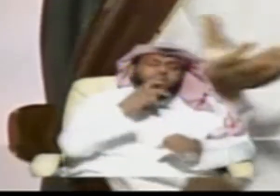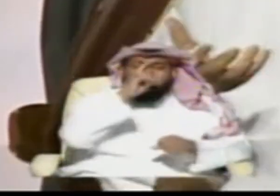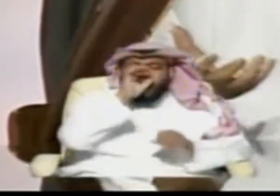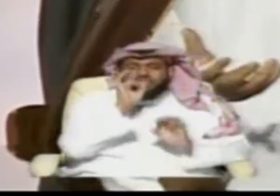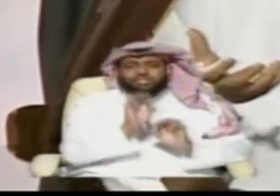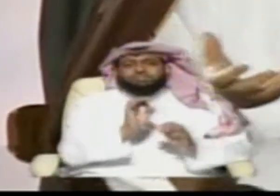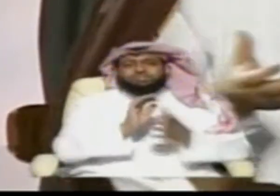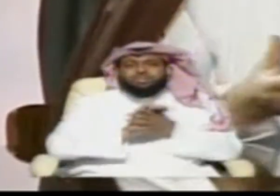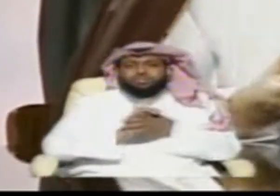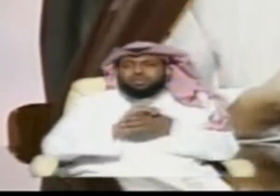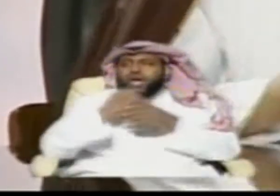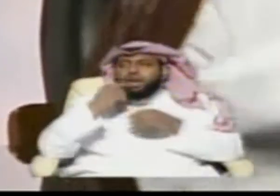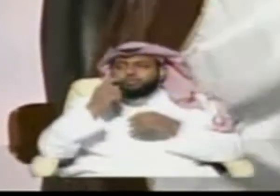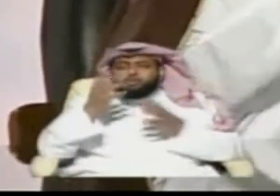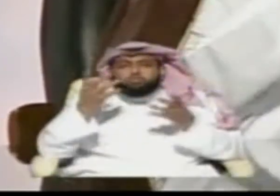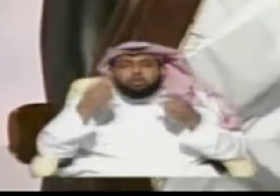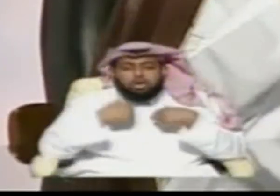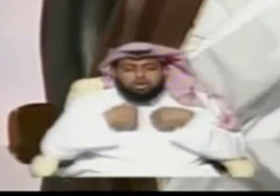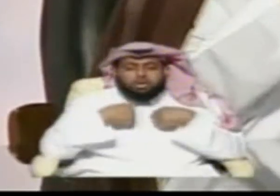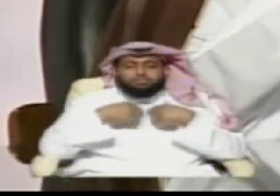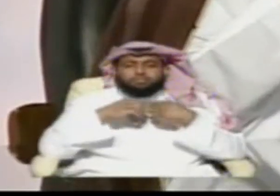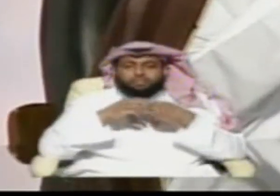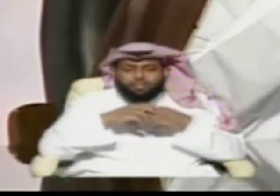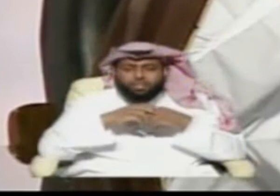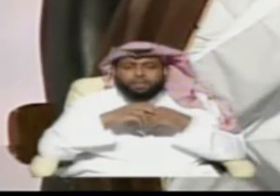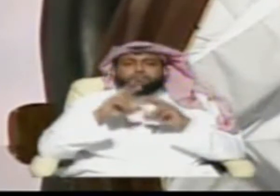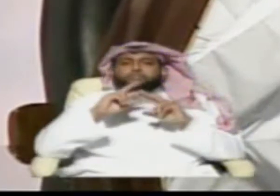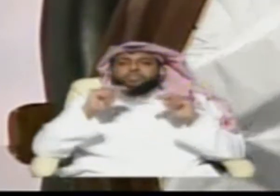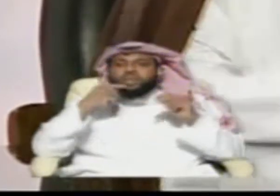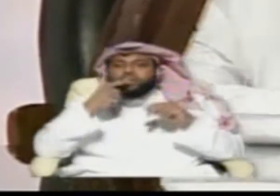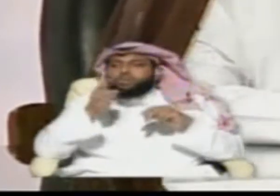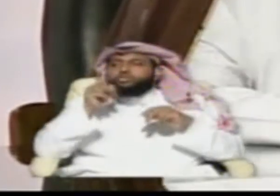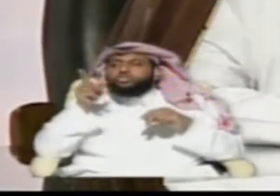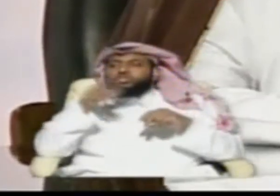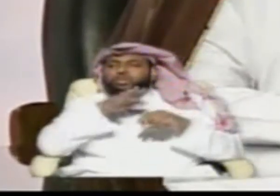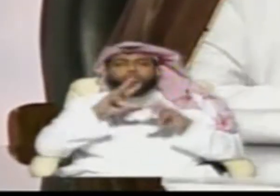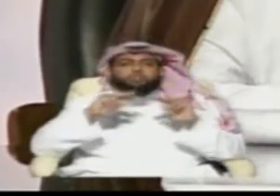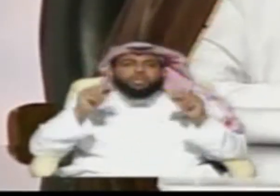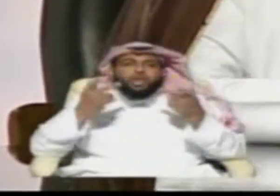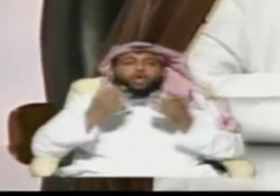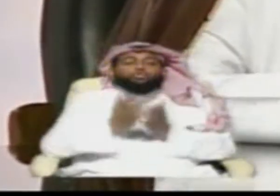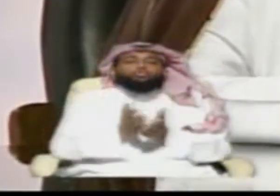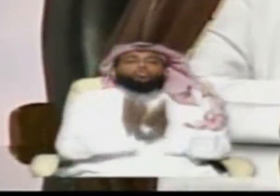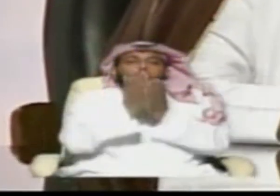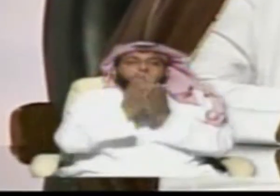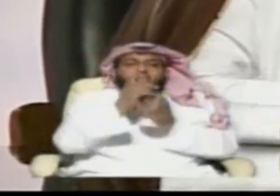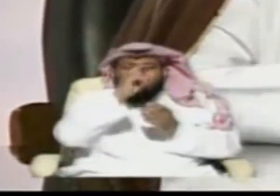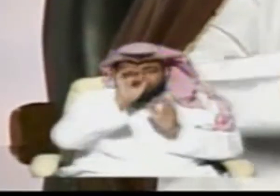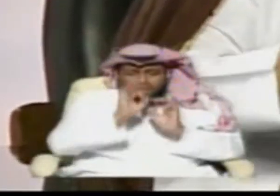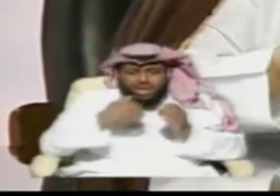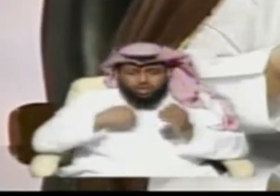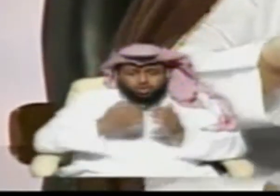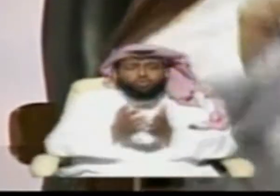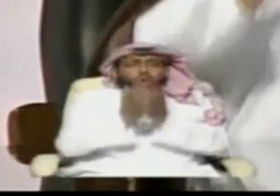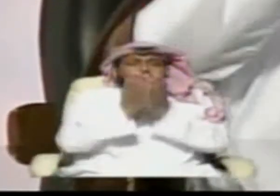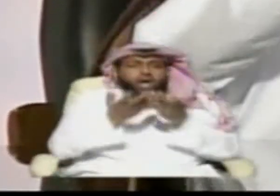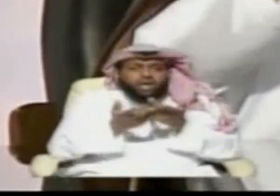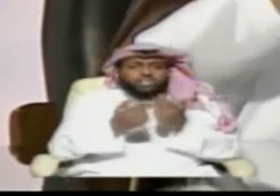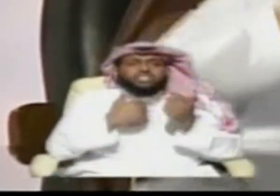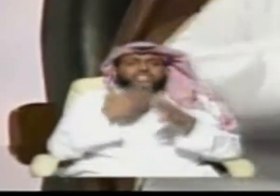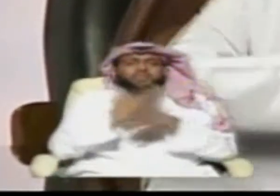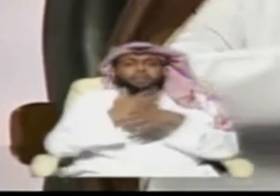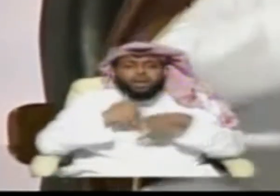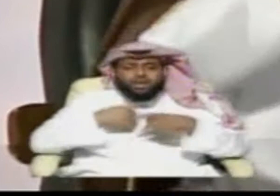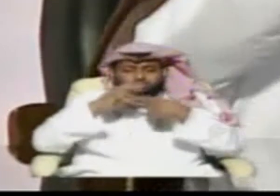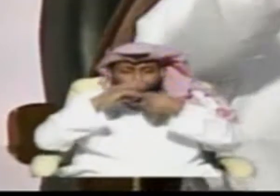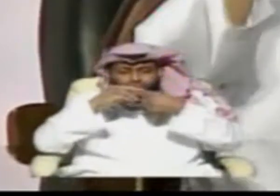يقول قائل نحن لا نملك، يا أخي حتى الدعاء نجد أننا مقصرين فيه. أنا أقول يعني هؤلاء الذين مثلا يقول الإمام